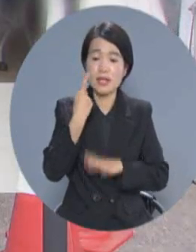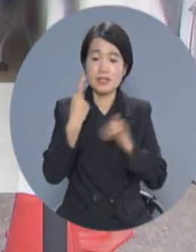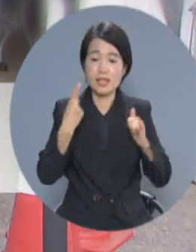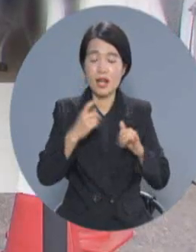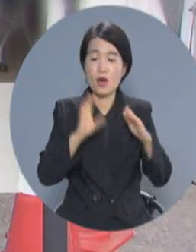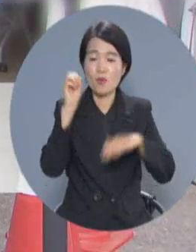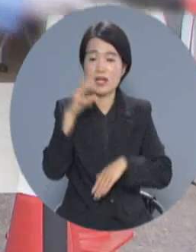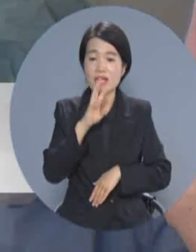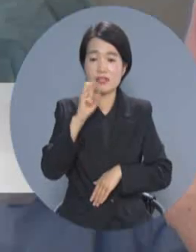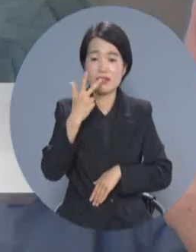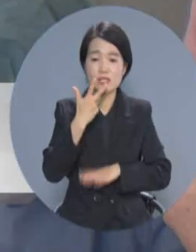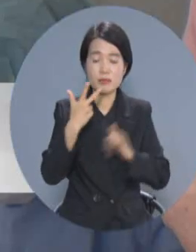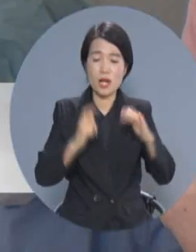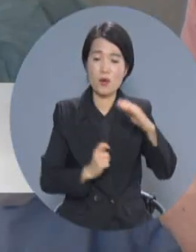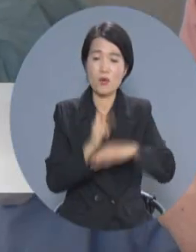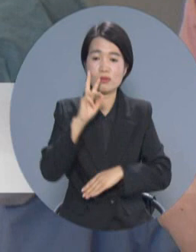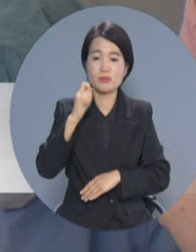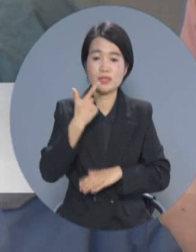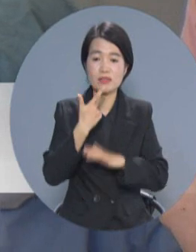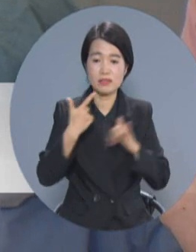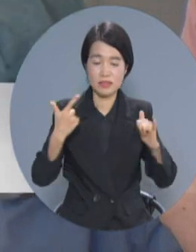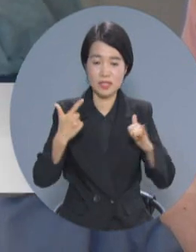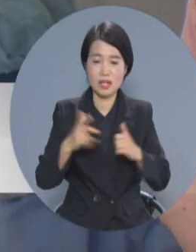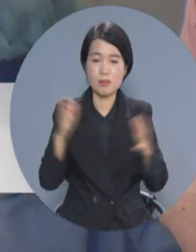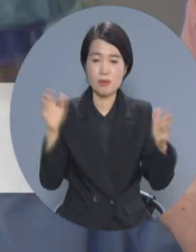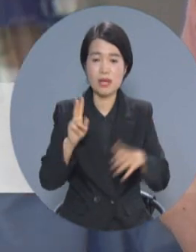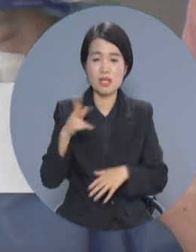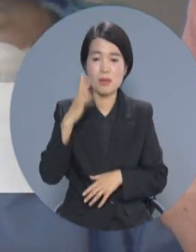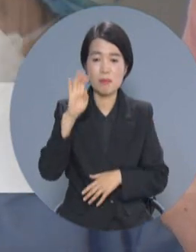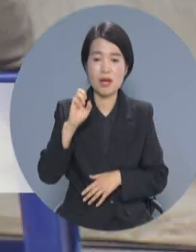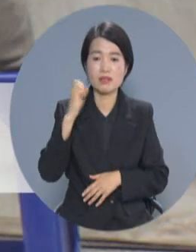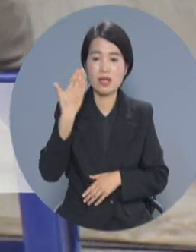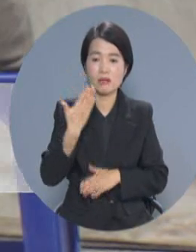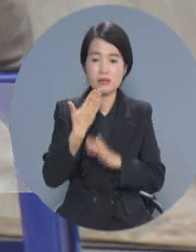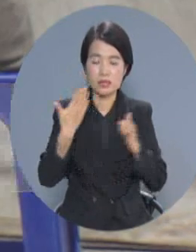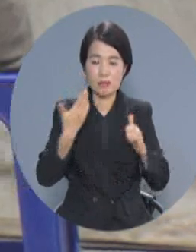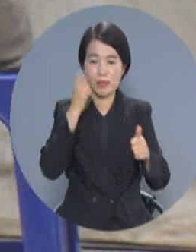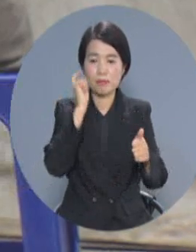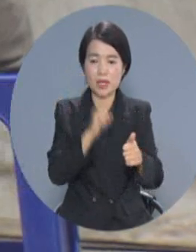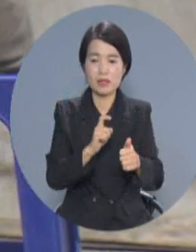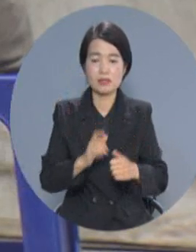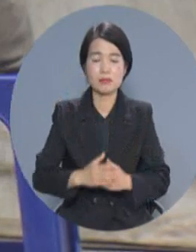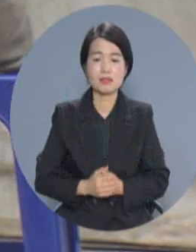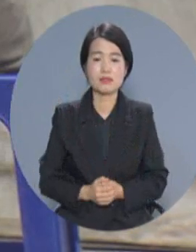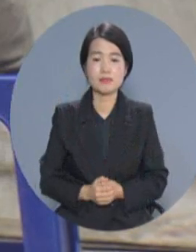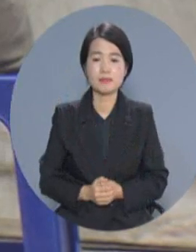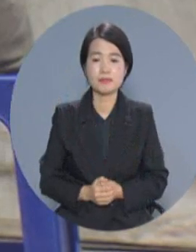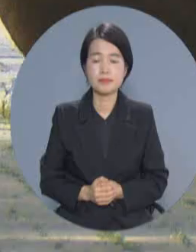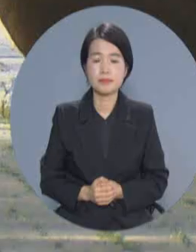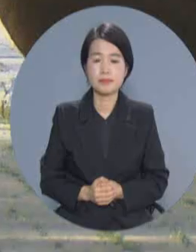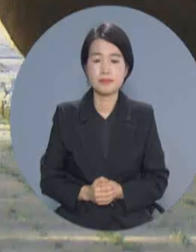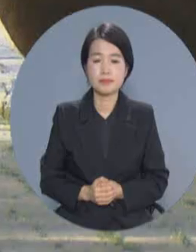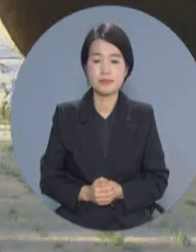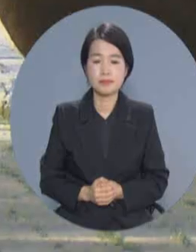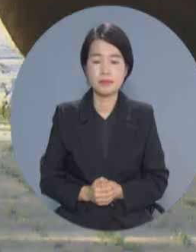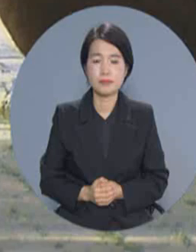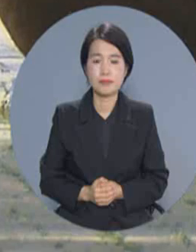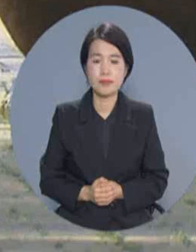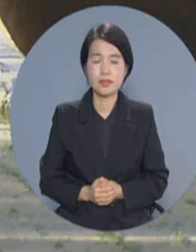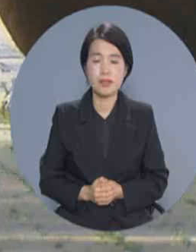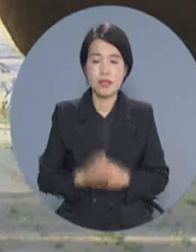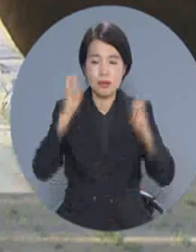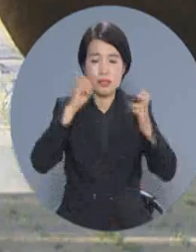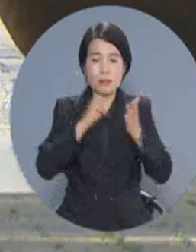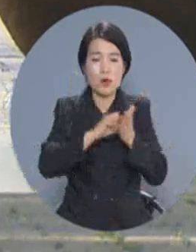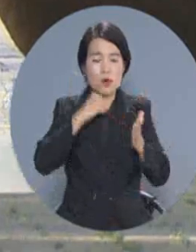광양 37명, 고흥 26명으로 총 249명의 확진자가 발생했습니다. 취업